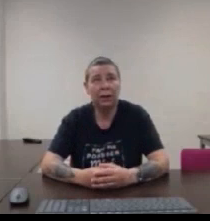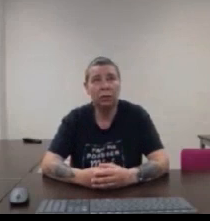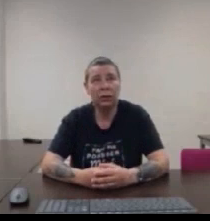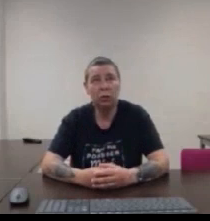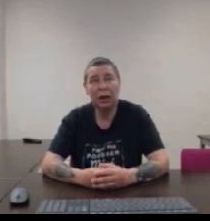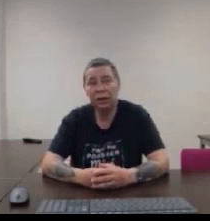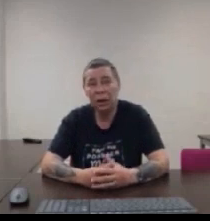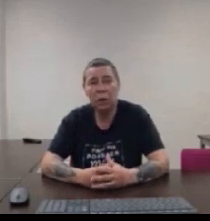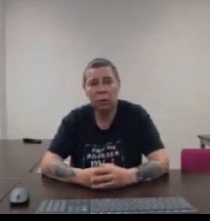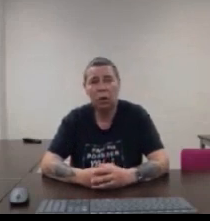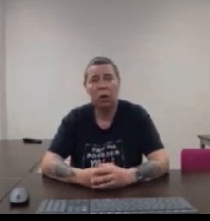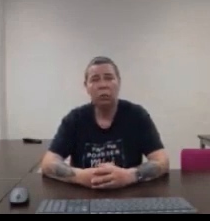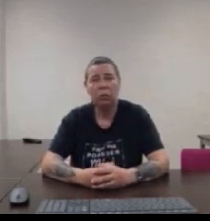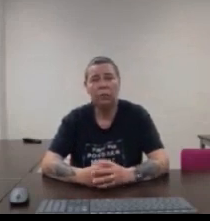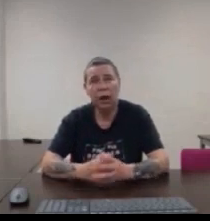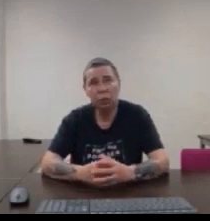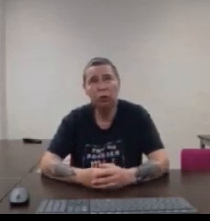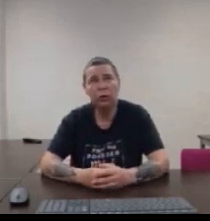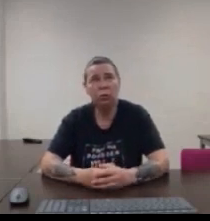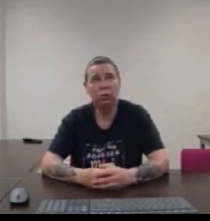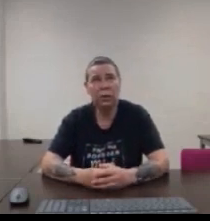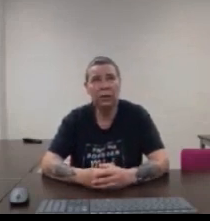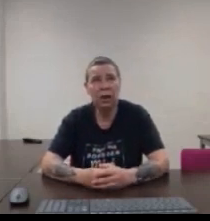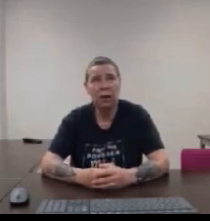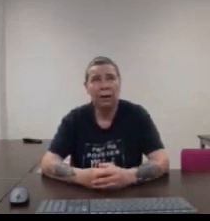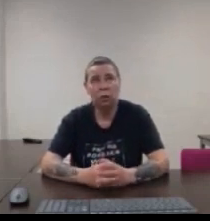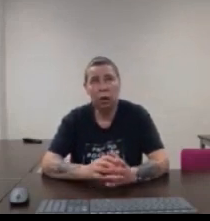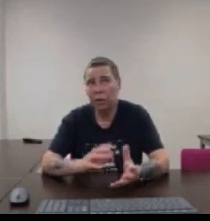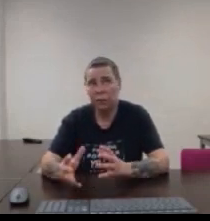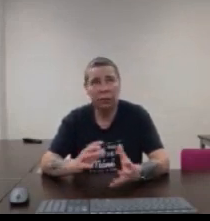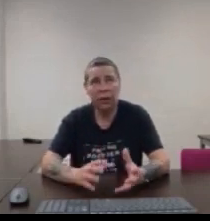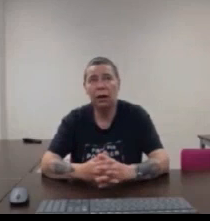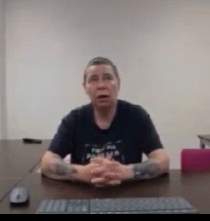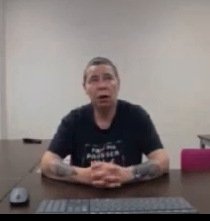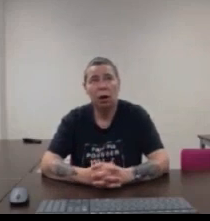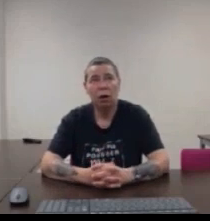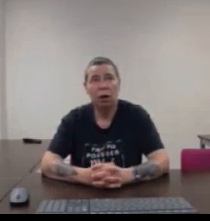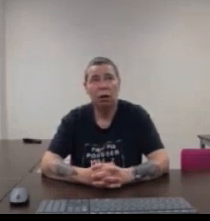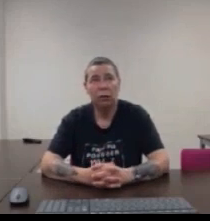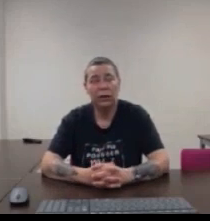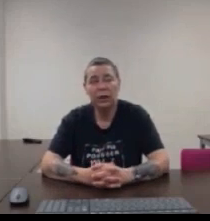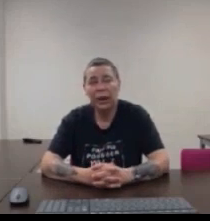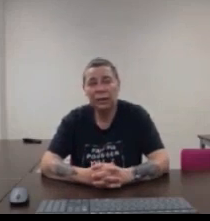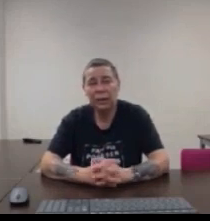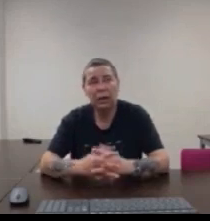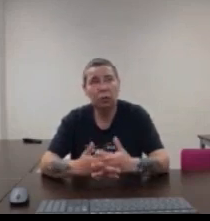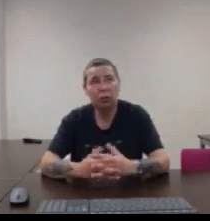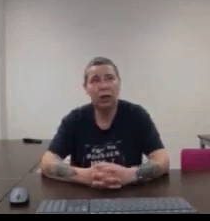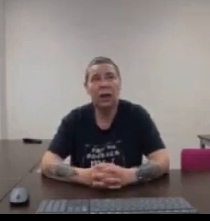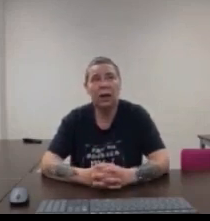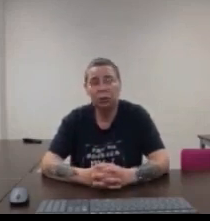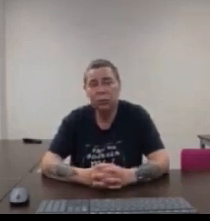temps de télétravail, donc ça nous paraissait important de faire un zoom aussi sur le domicile. Donc à chaque fois, vous verrez, lorsque ça s'y prête et